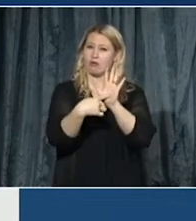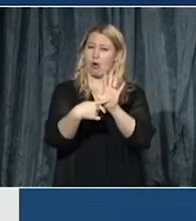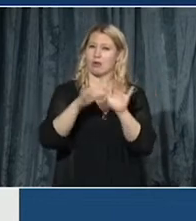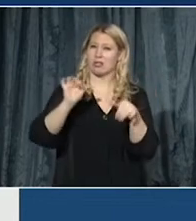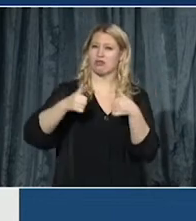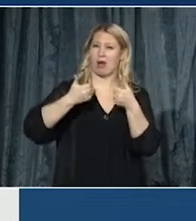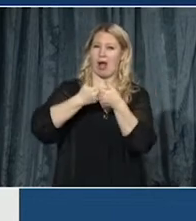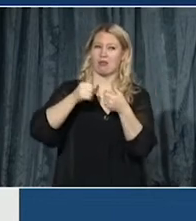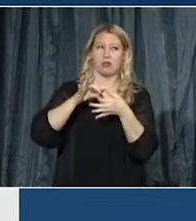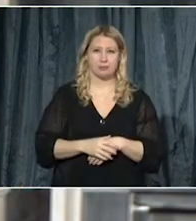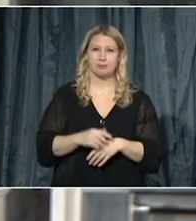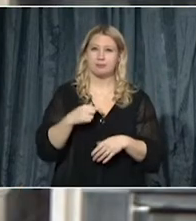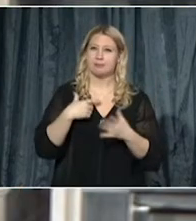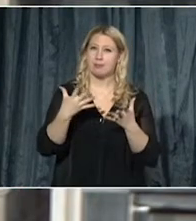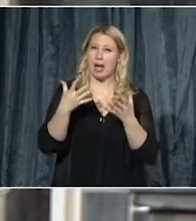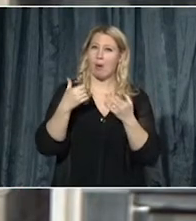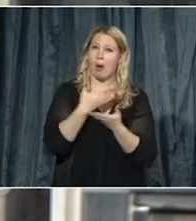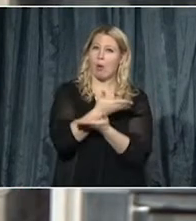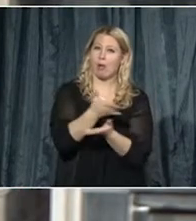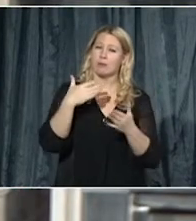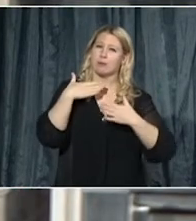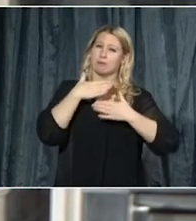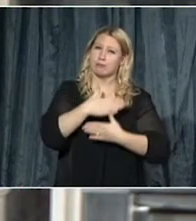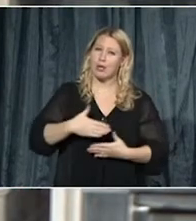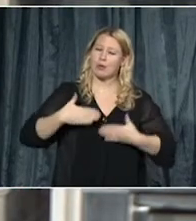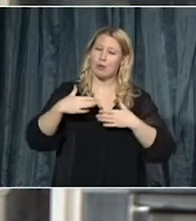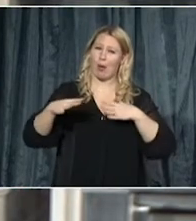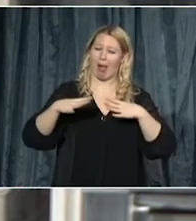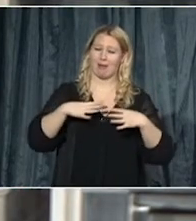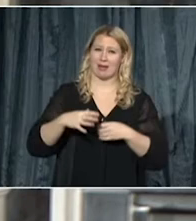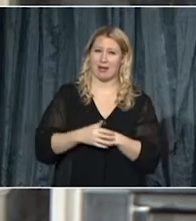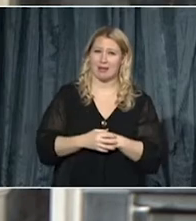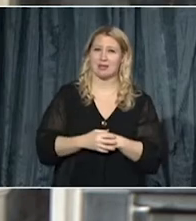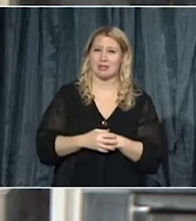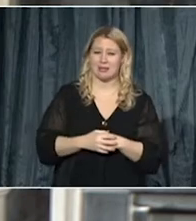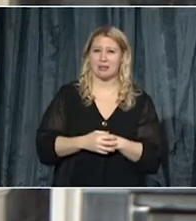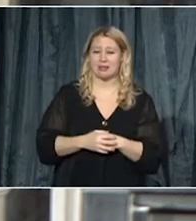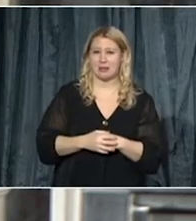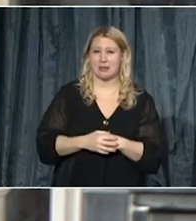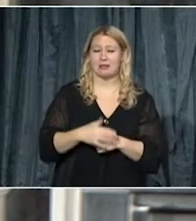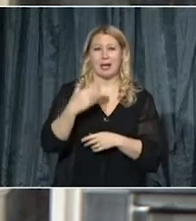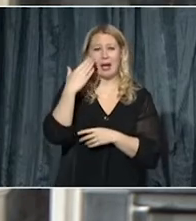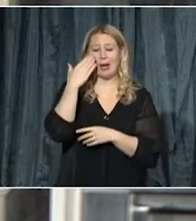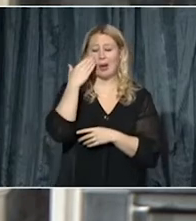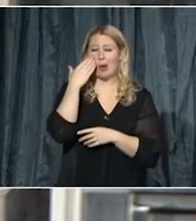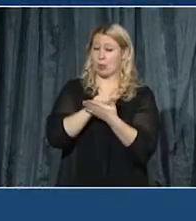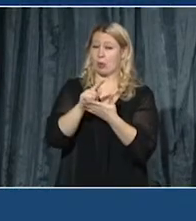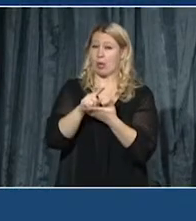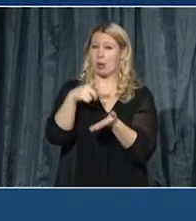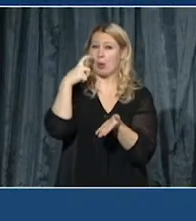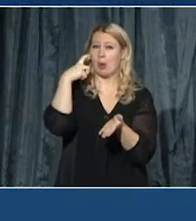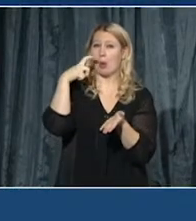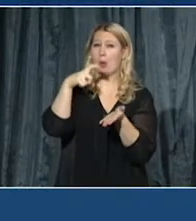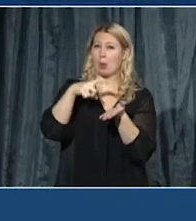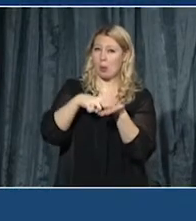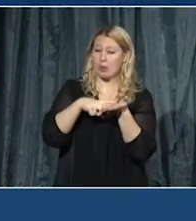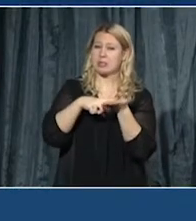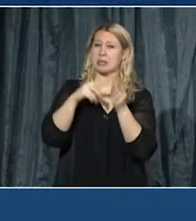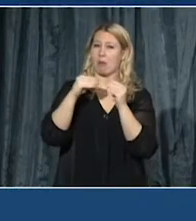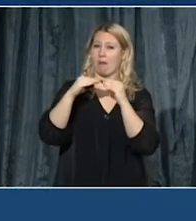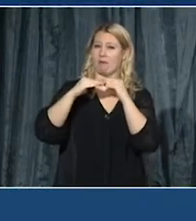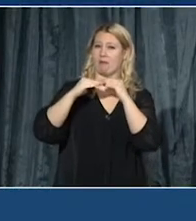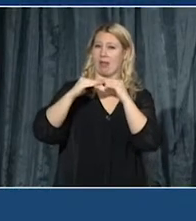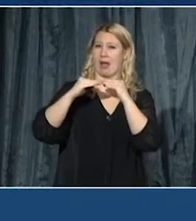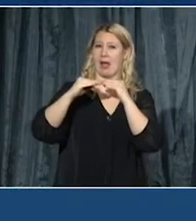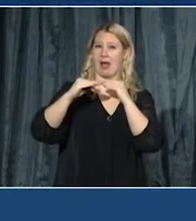세포융합 바이러스 등 세계의 바이러스가 동시에 유행하는 트라이데믹이 현실화되고 있다면서 여행과 모임이